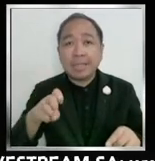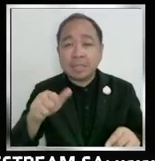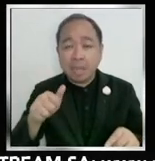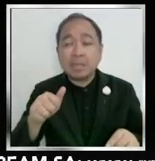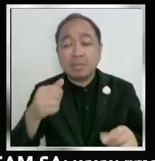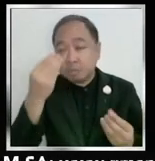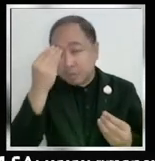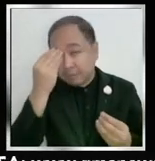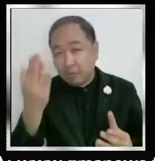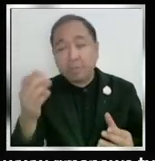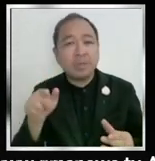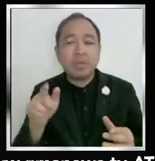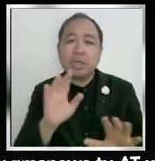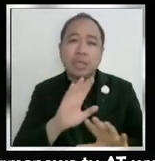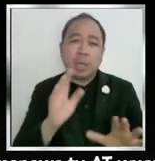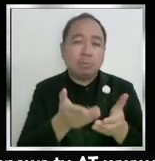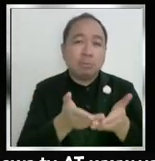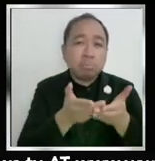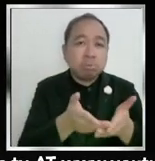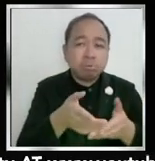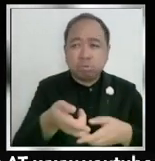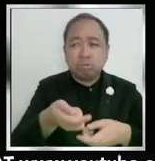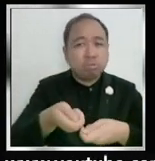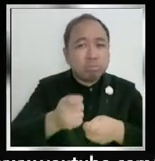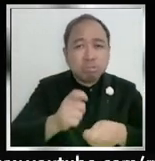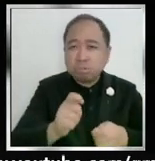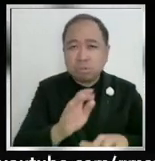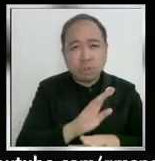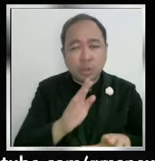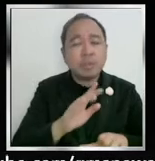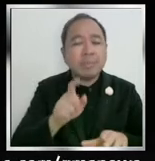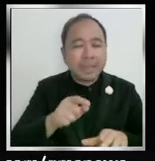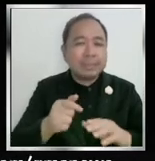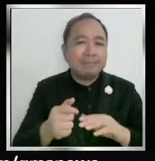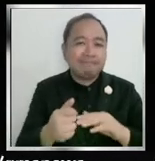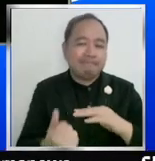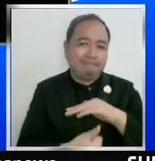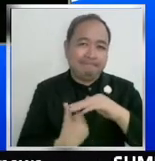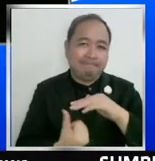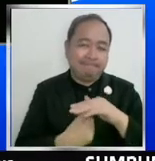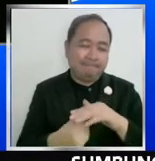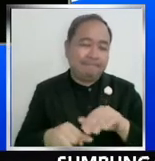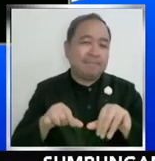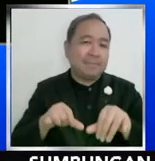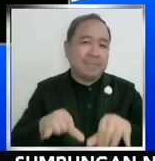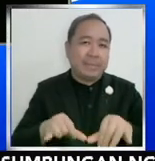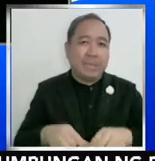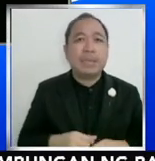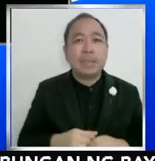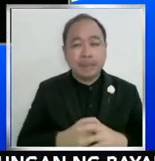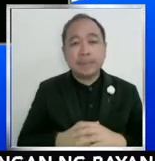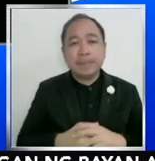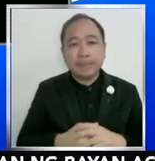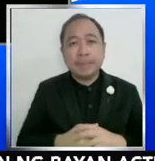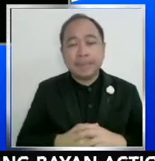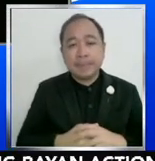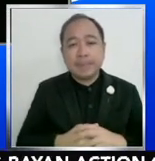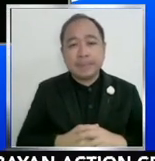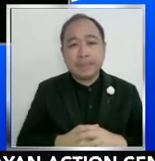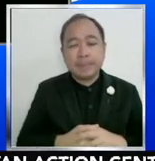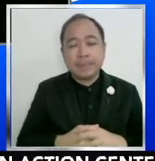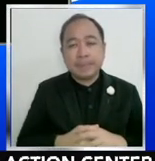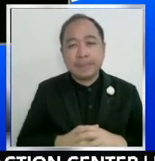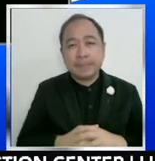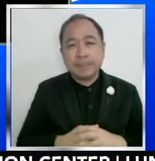munang pumalaot at manatili muna sa loob ng kanilang mga bahay. Emil? Maraming salamat, Kent Abrigana ng